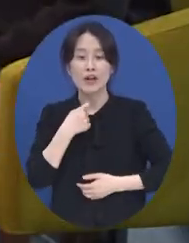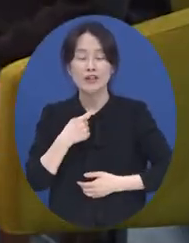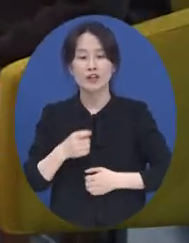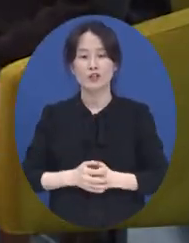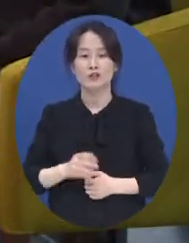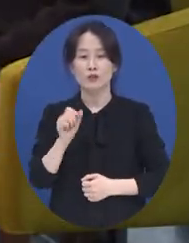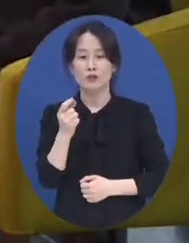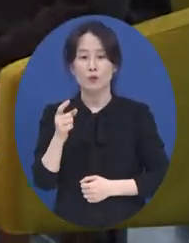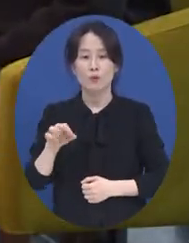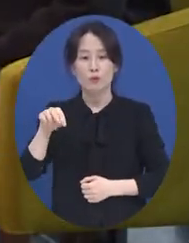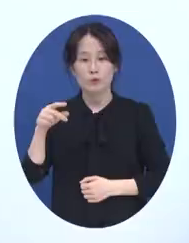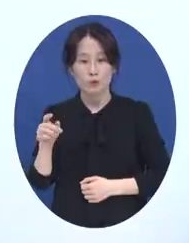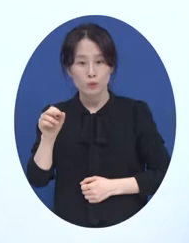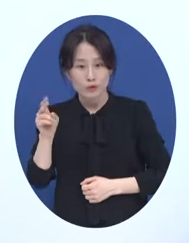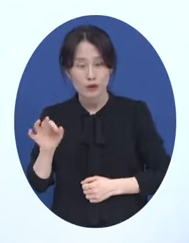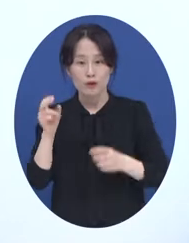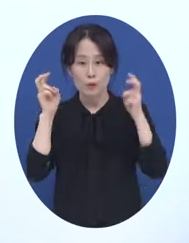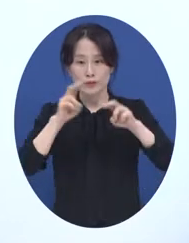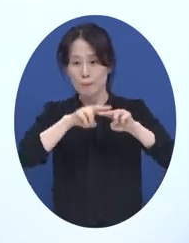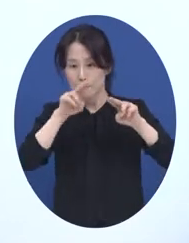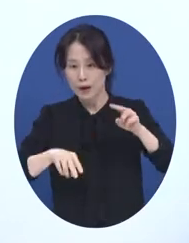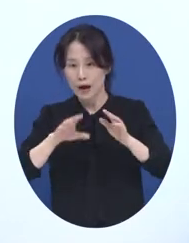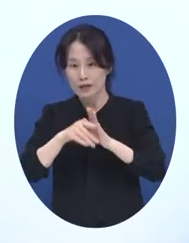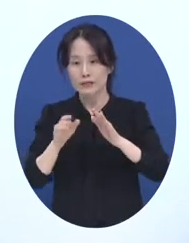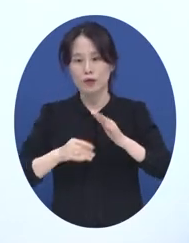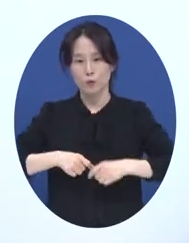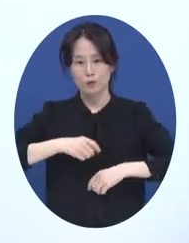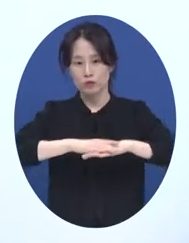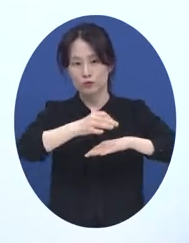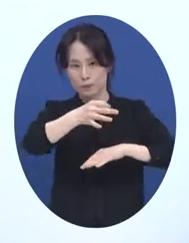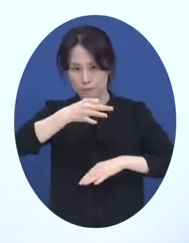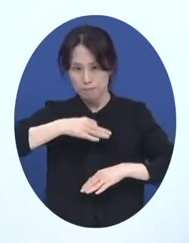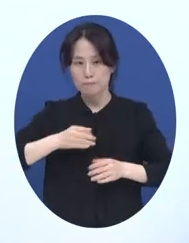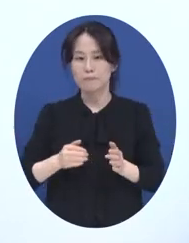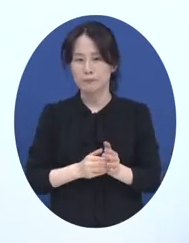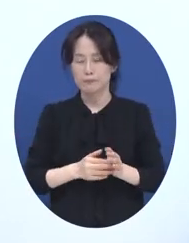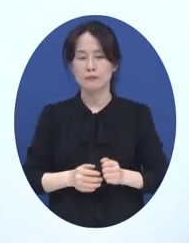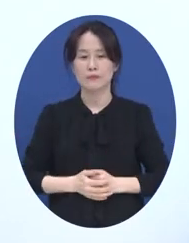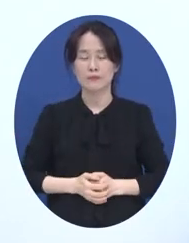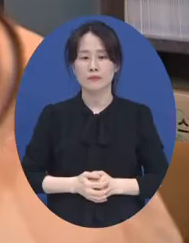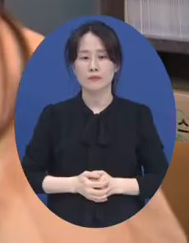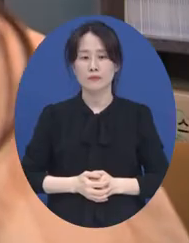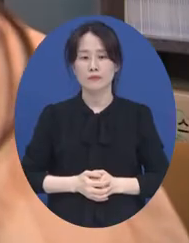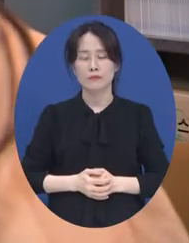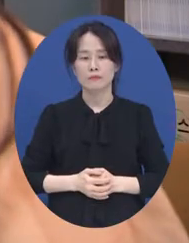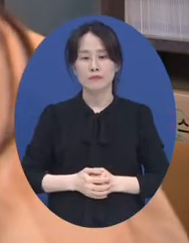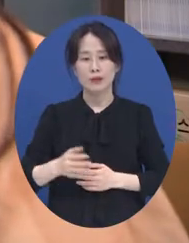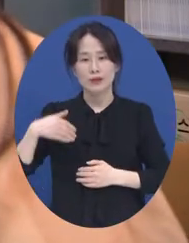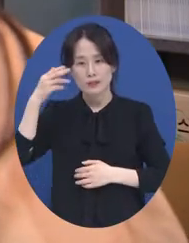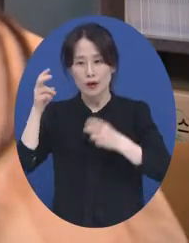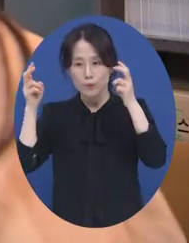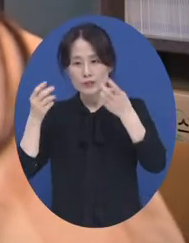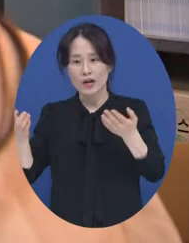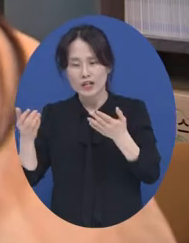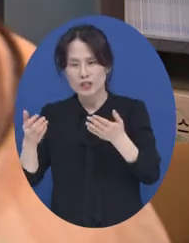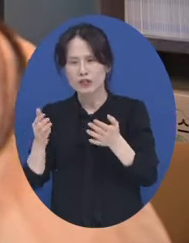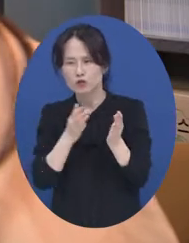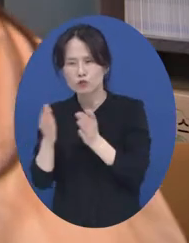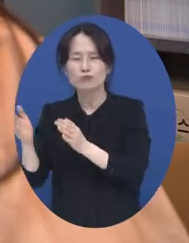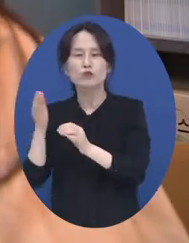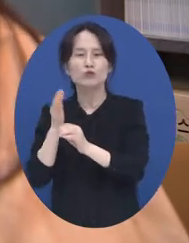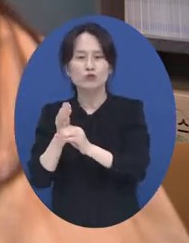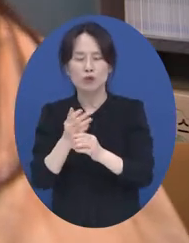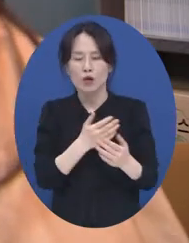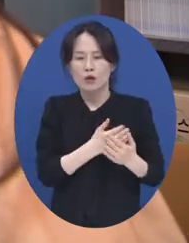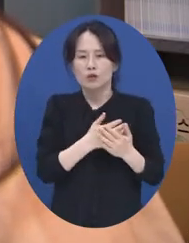하던 기간제 노동자 홍소영 씨는 퇴사 하면서 공정 수당을 받았습니다 공정 수당은 다음 직장을 준비하는